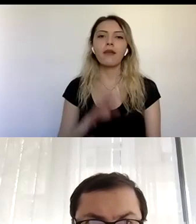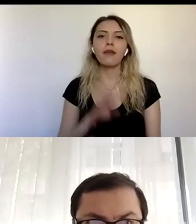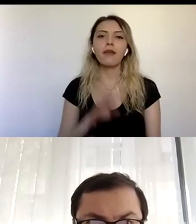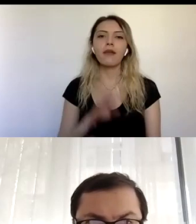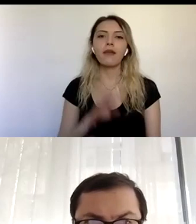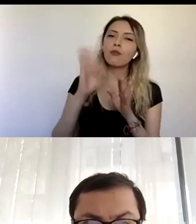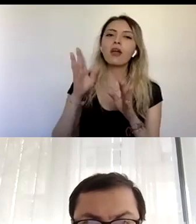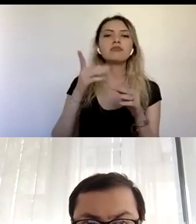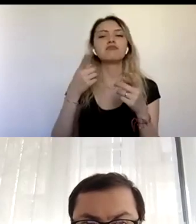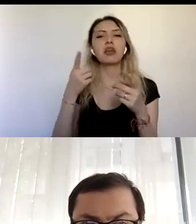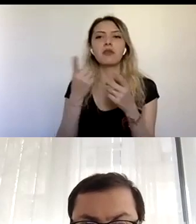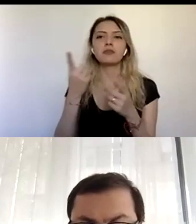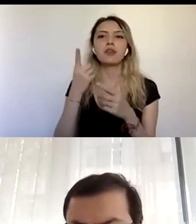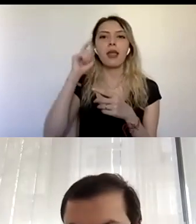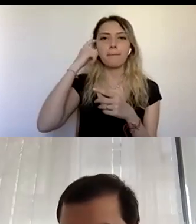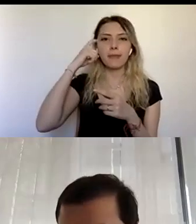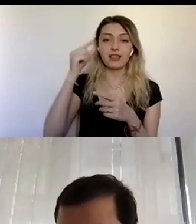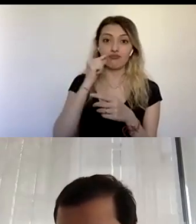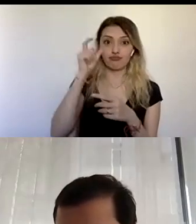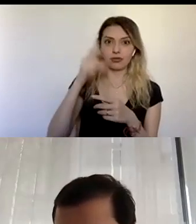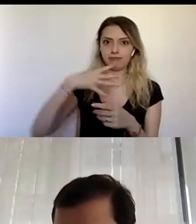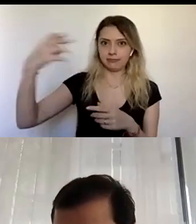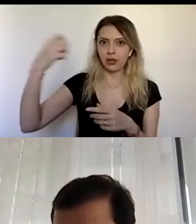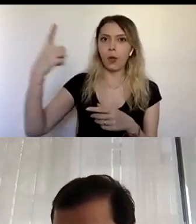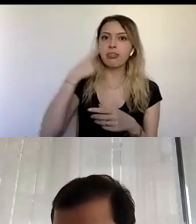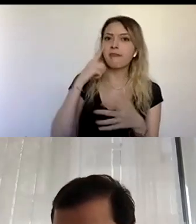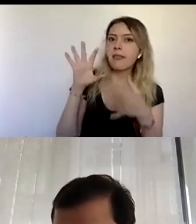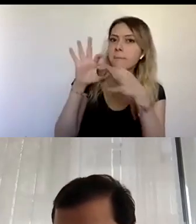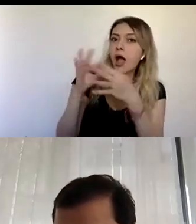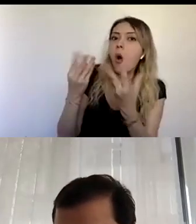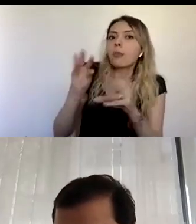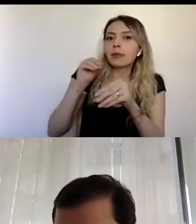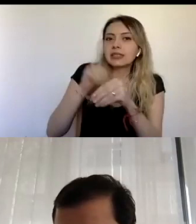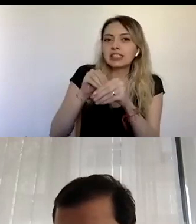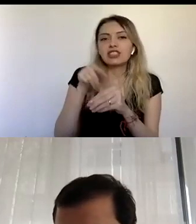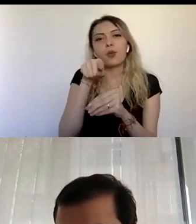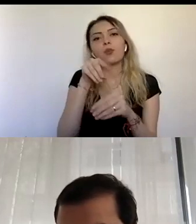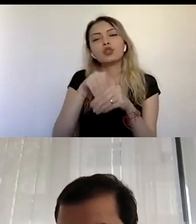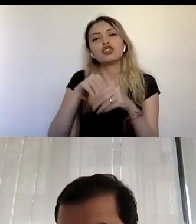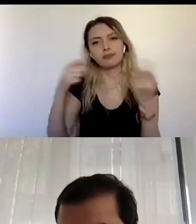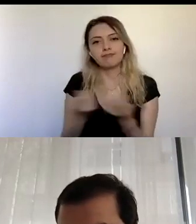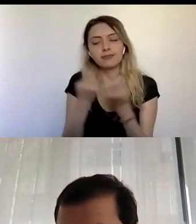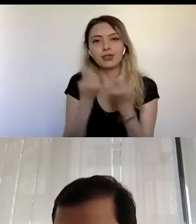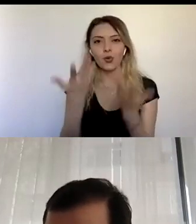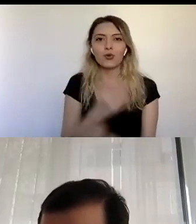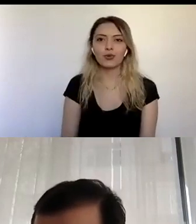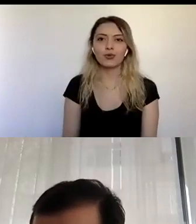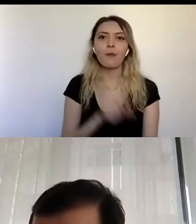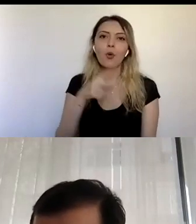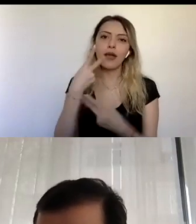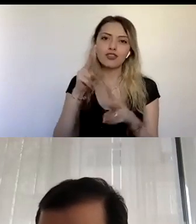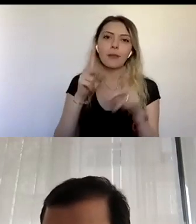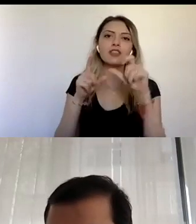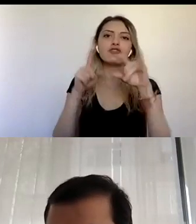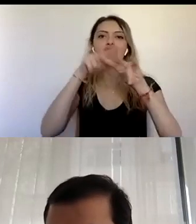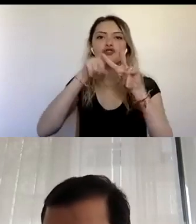herhangi bir şirket tarafından olmaması için çalışmalarımızı sürdürüyoruz. Ben o açıklamayı da şimdi chat bölümüne paylaşıyorum.